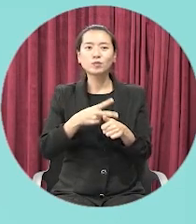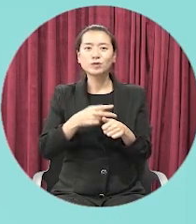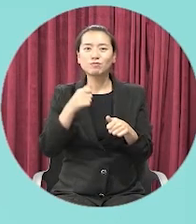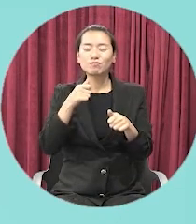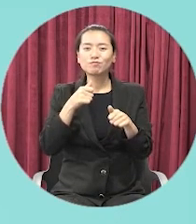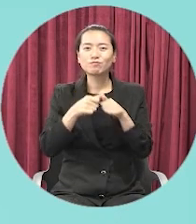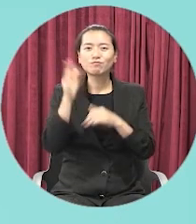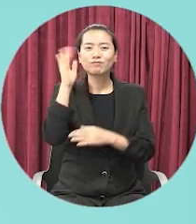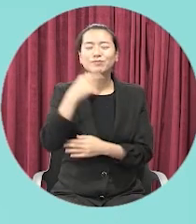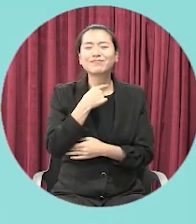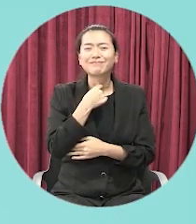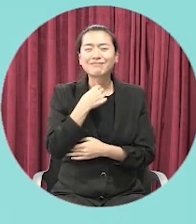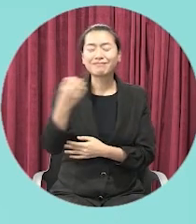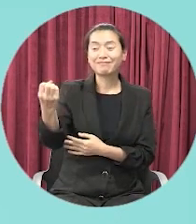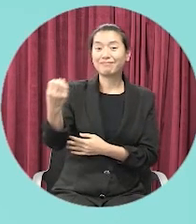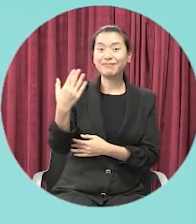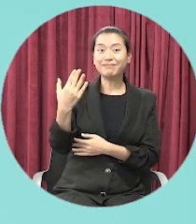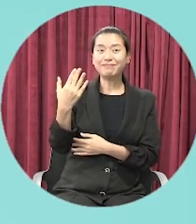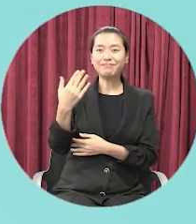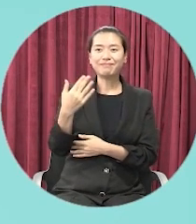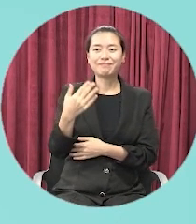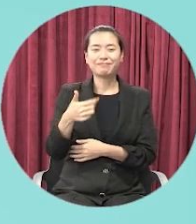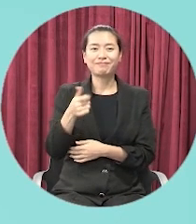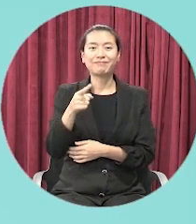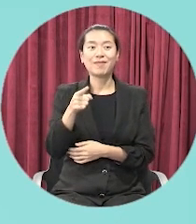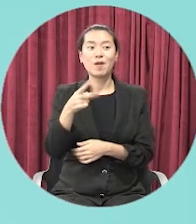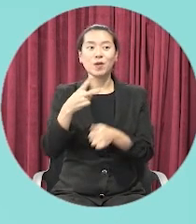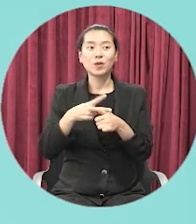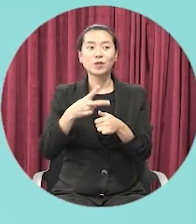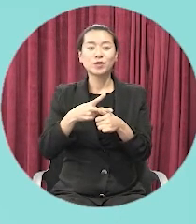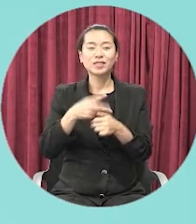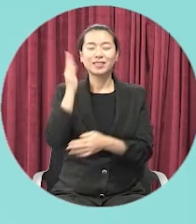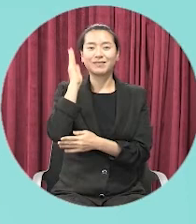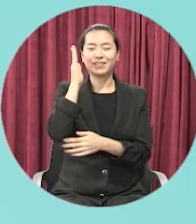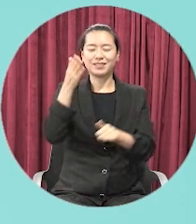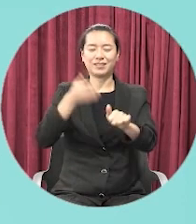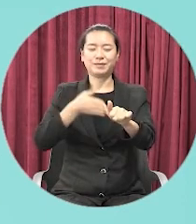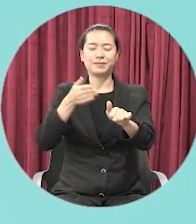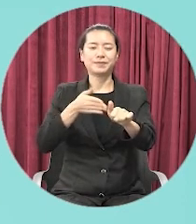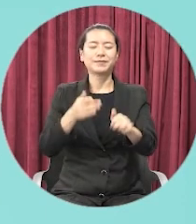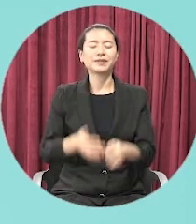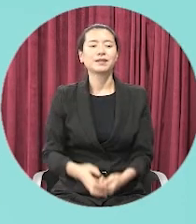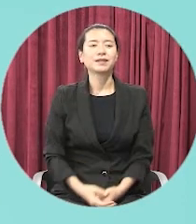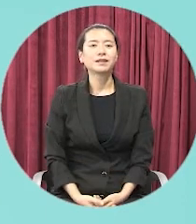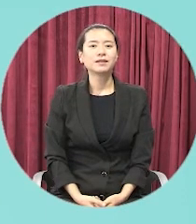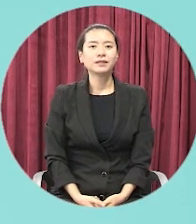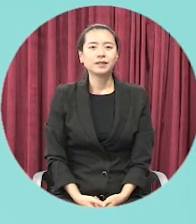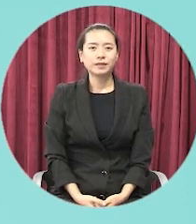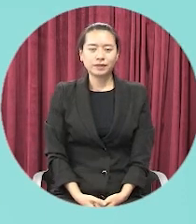있다고 얘길 들었습니다 무수히 과장님 말씀해주시기 바랍니다